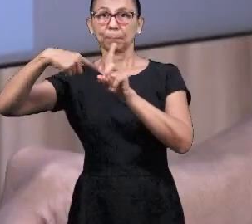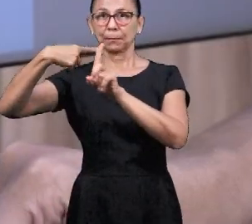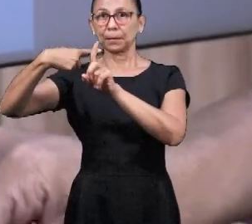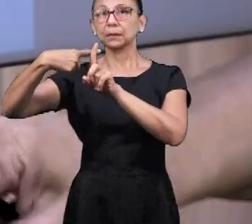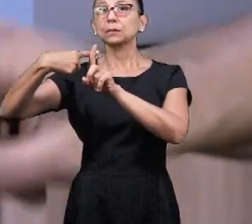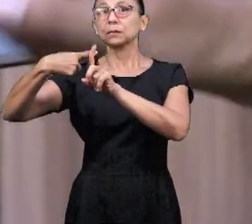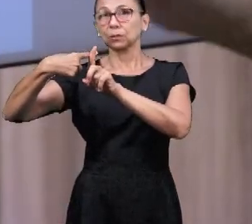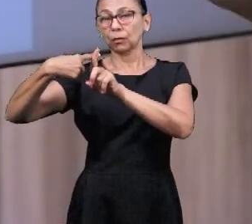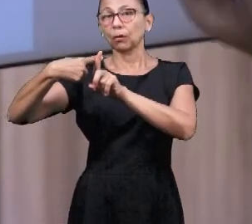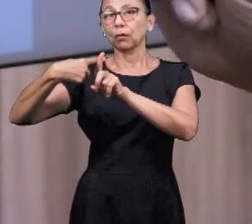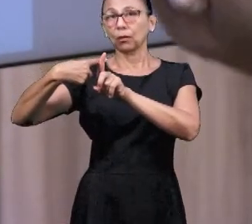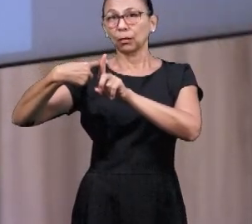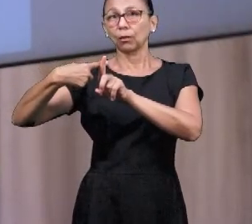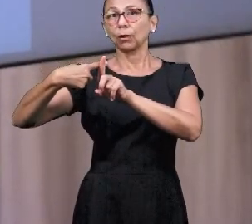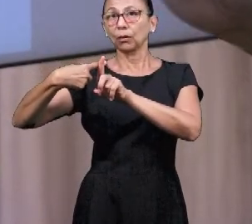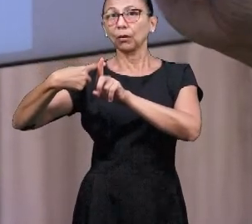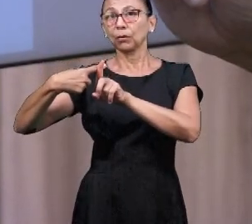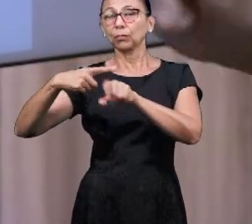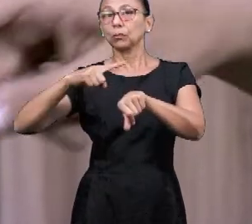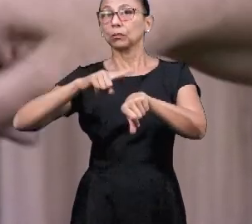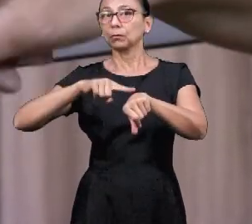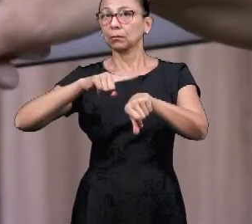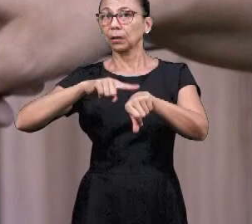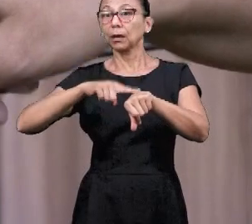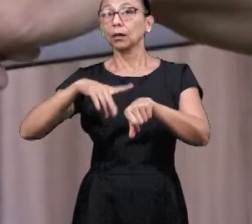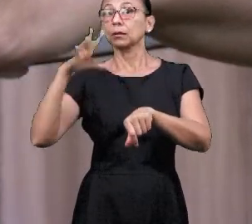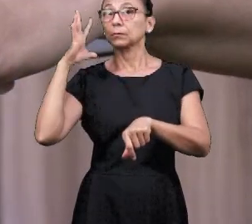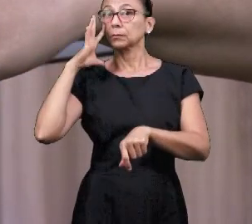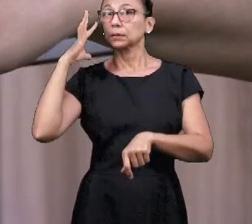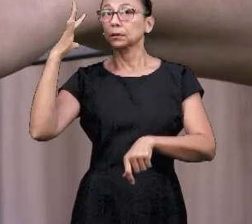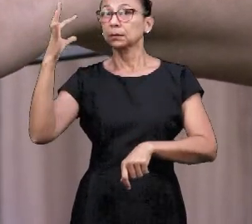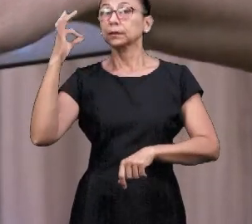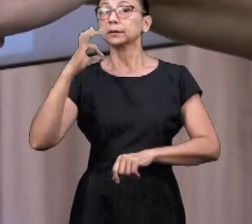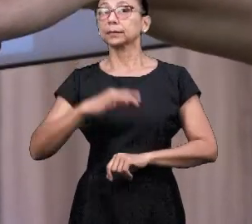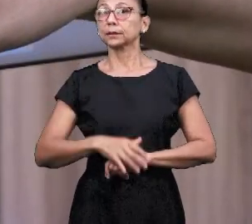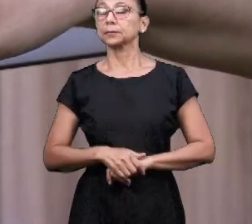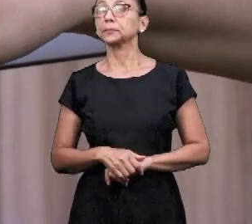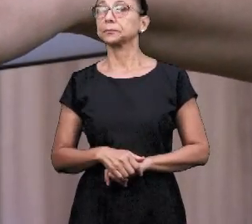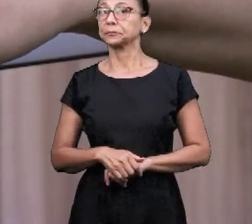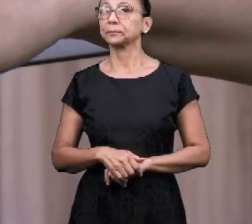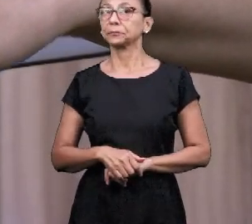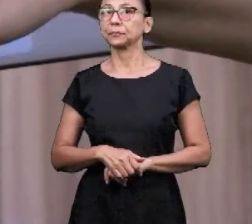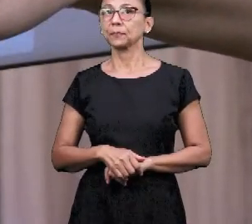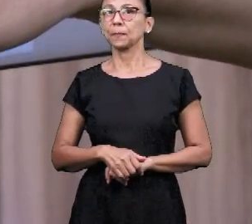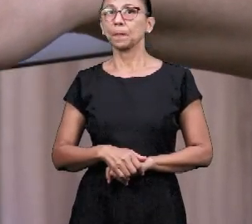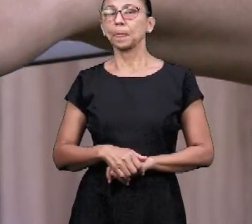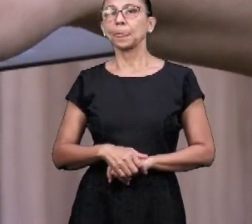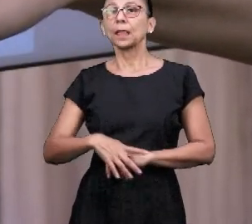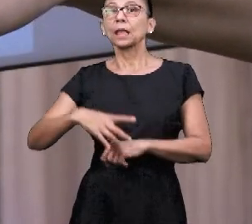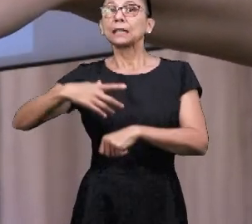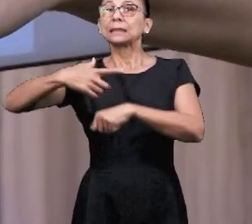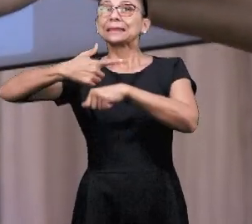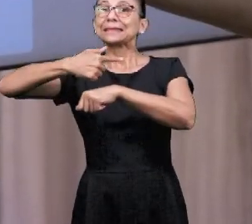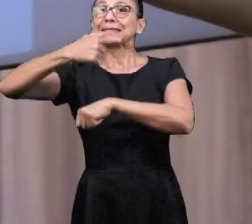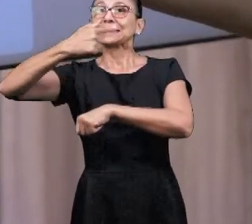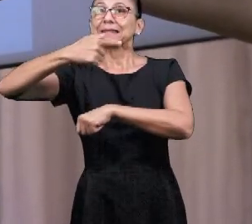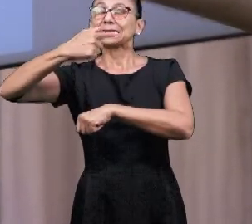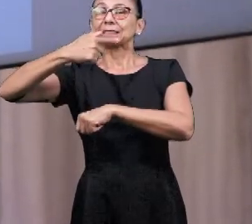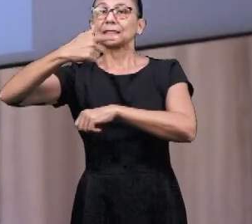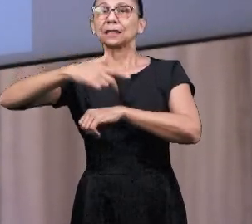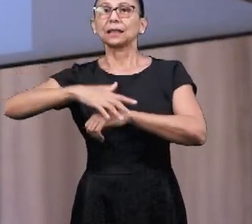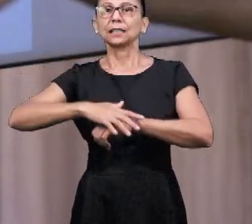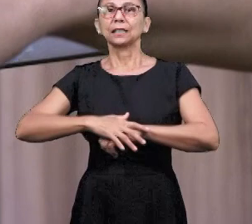temps. Et maintenant, attention, maintenant l'accord est septième. Mi, Sol dièse,